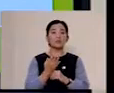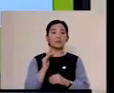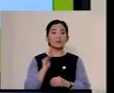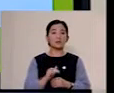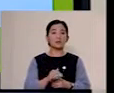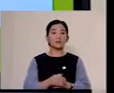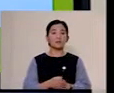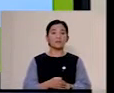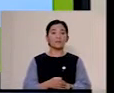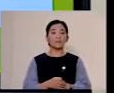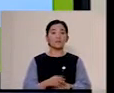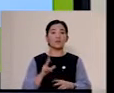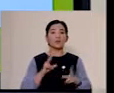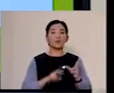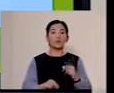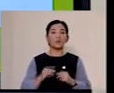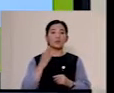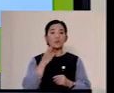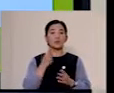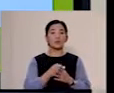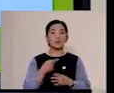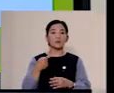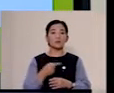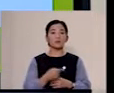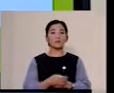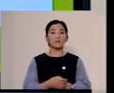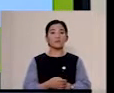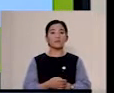714000, то есть округлили до тысяч.